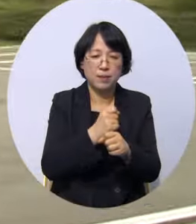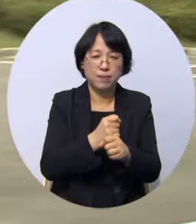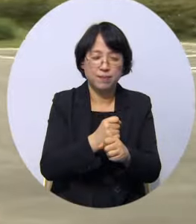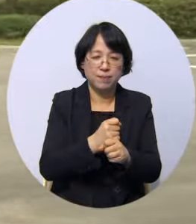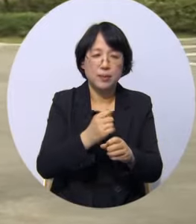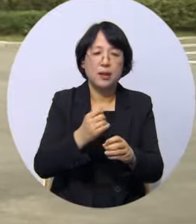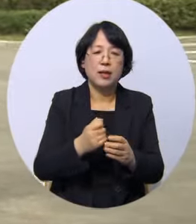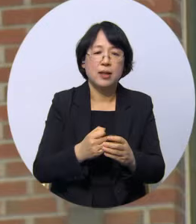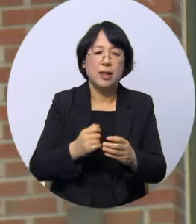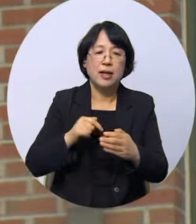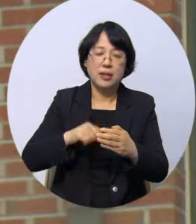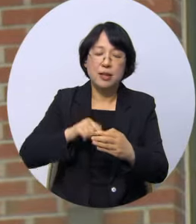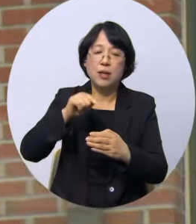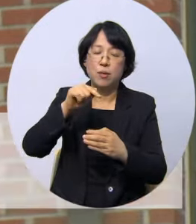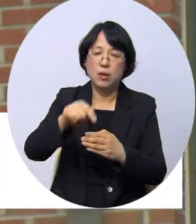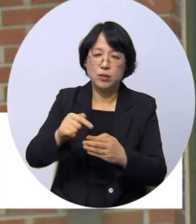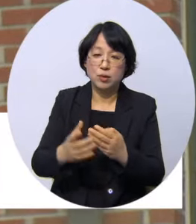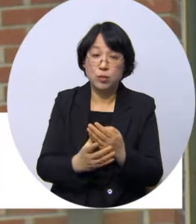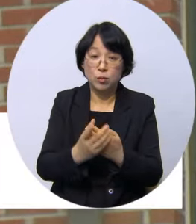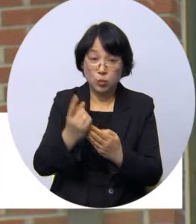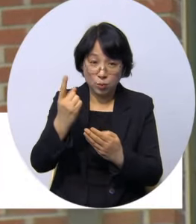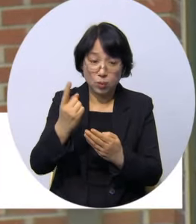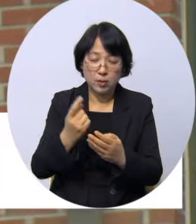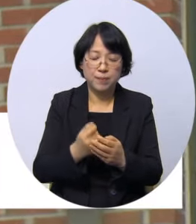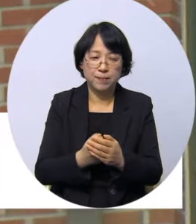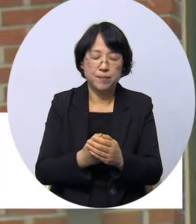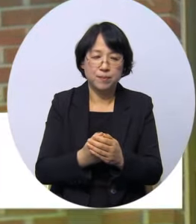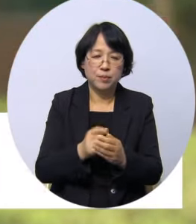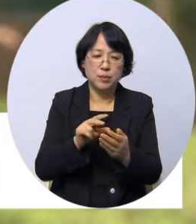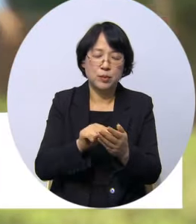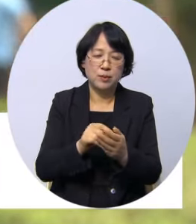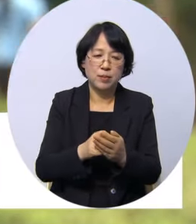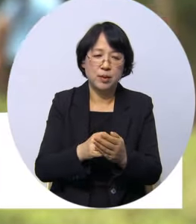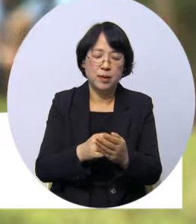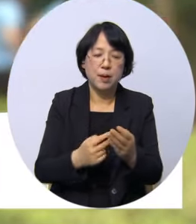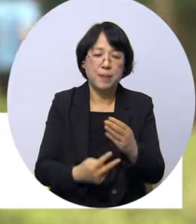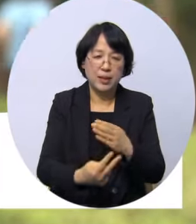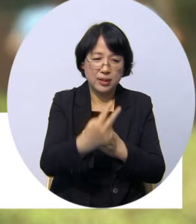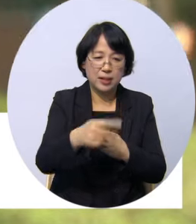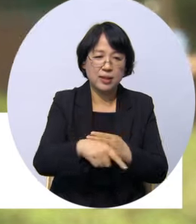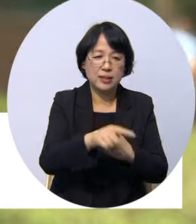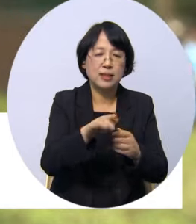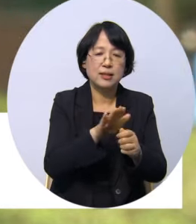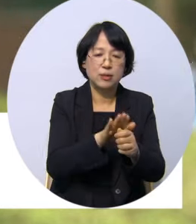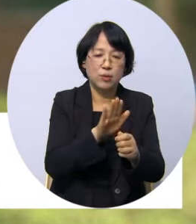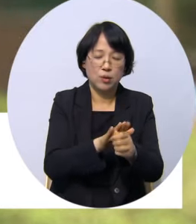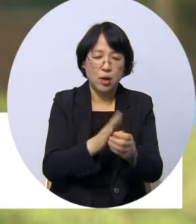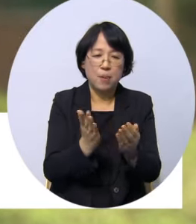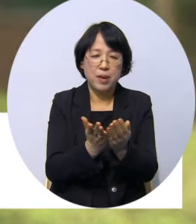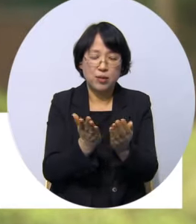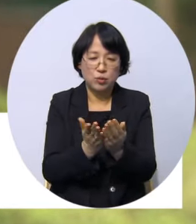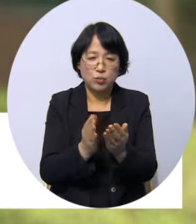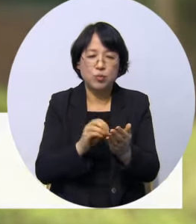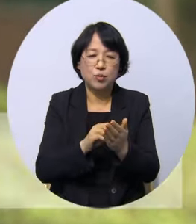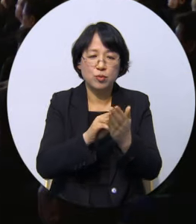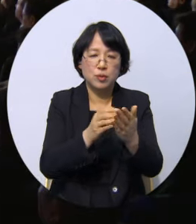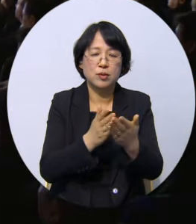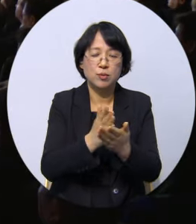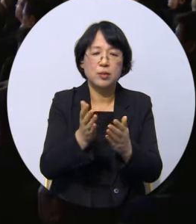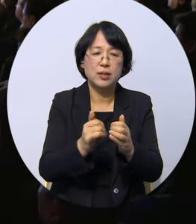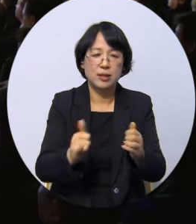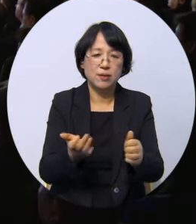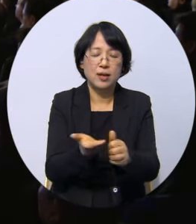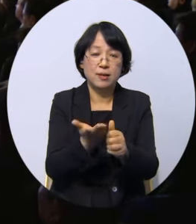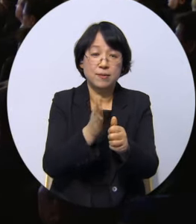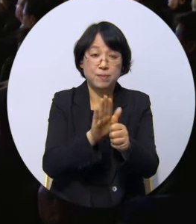확산에도 나섭니다 북한 이탈주민 지원 체계를 개편하고 맞춤형 취업 지원과 전문인력 양성을 지원합니다